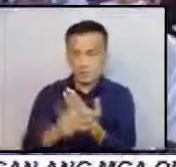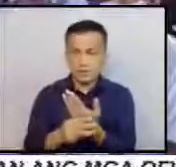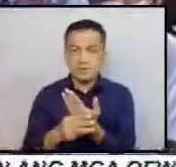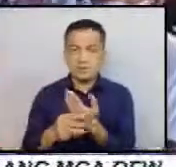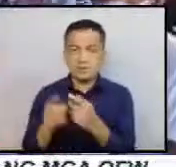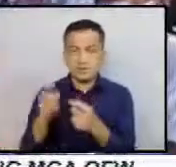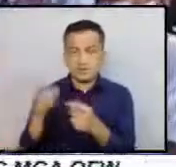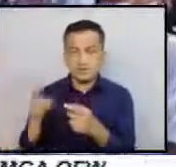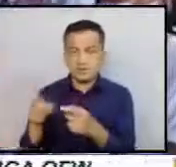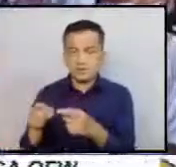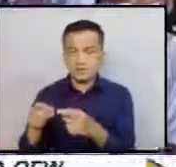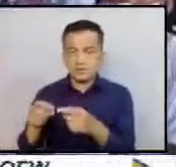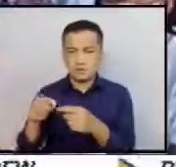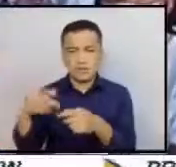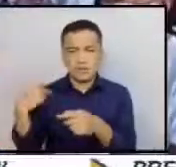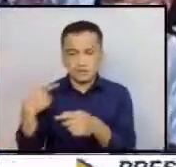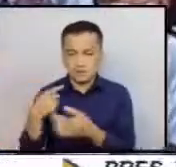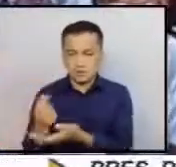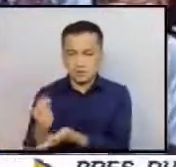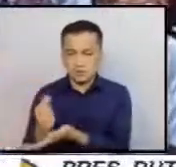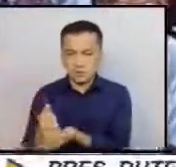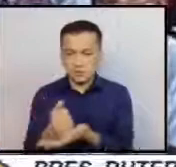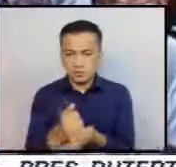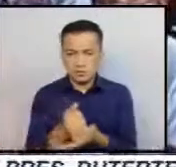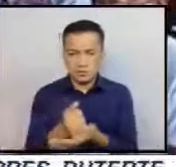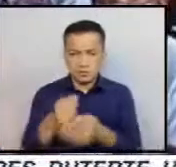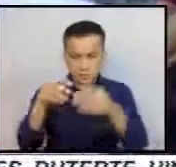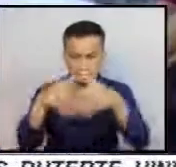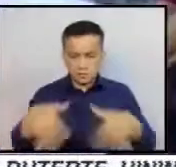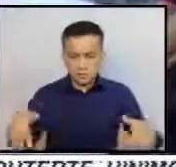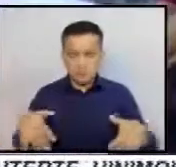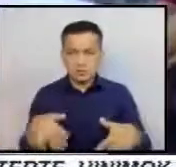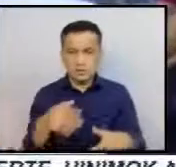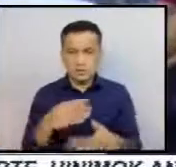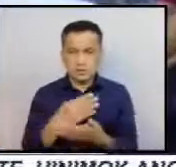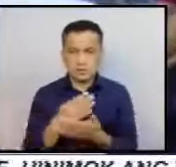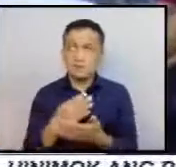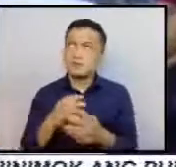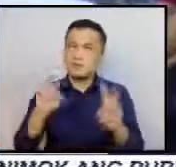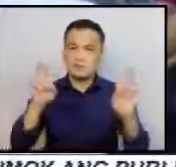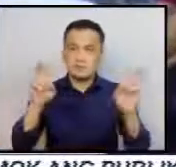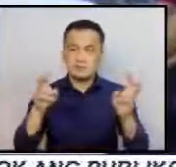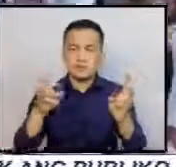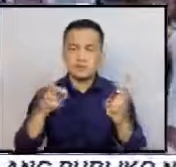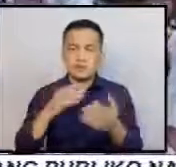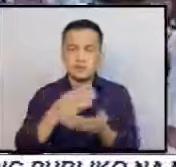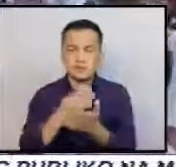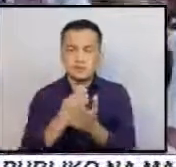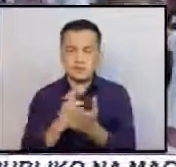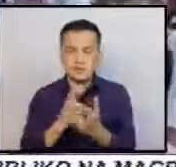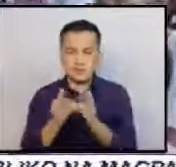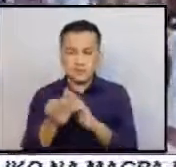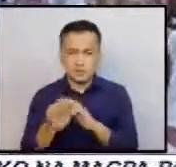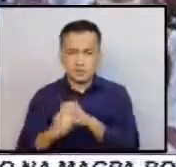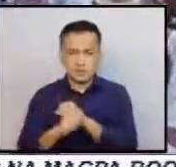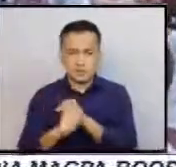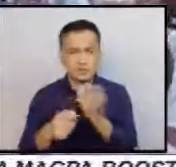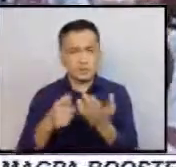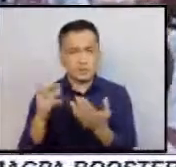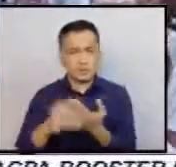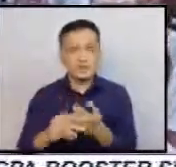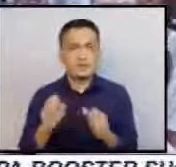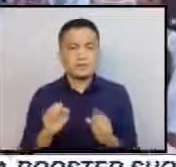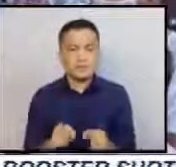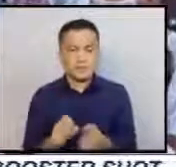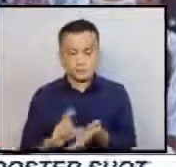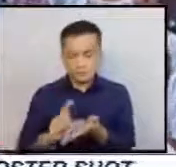sa pamamagitan ng plataforma nilang BRAVE o ang Budget Reform Advocacy and Village Empowerment Program. Kaya naman kasi ani ang pondohan